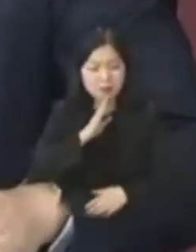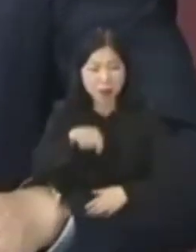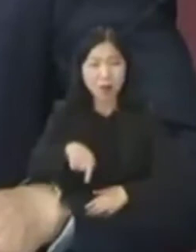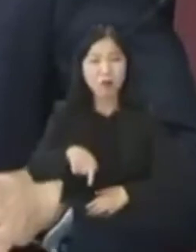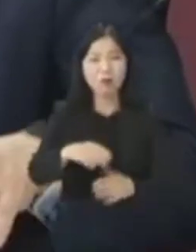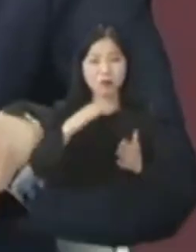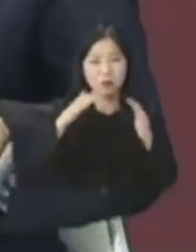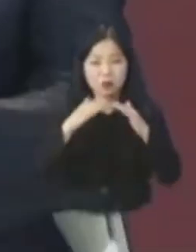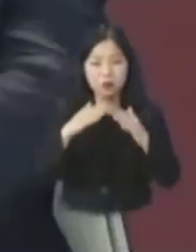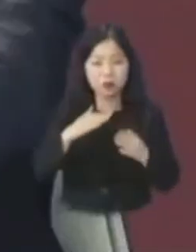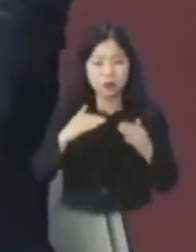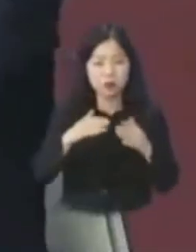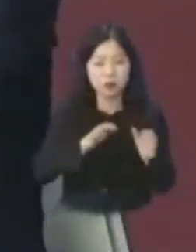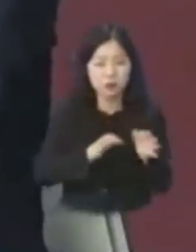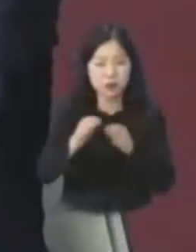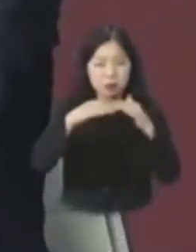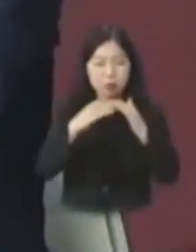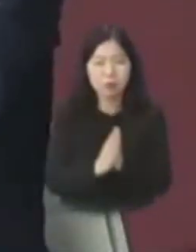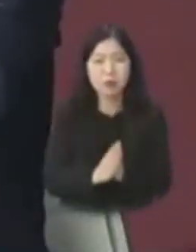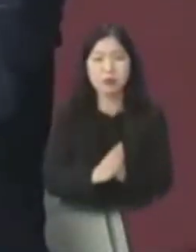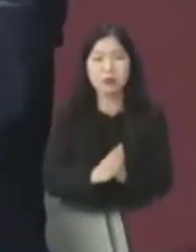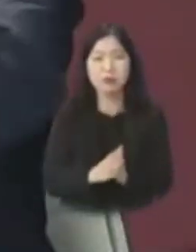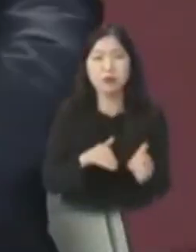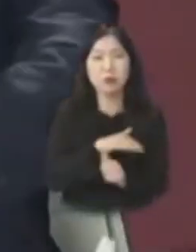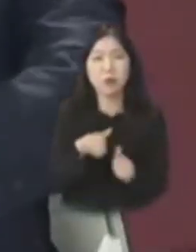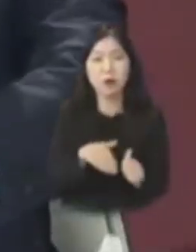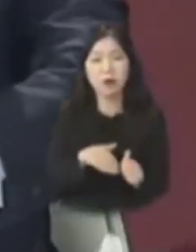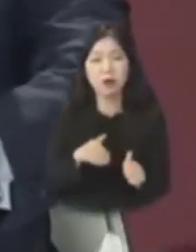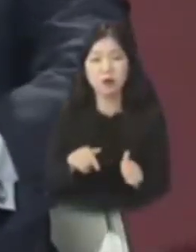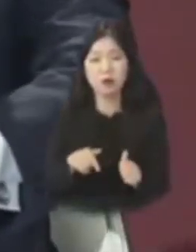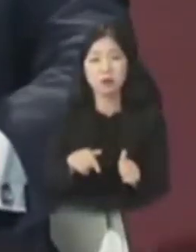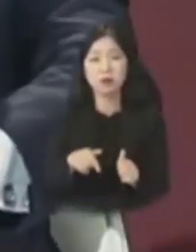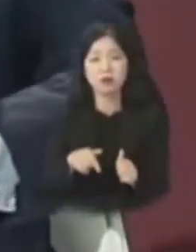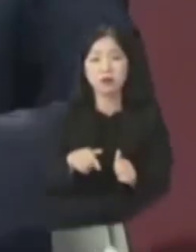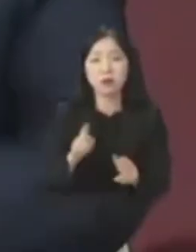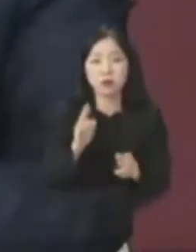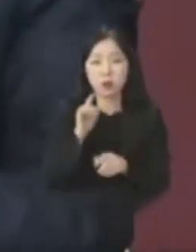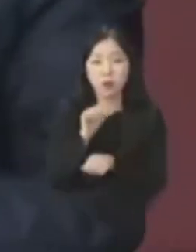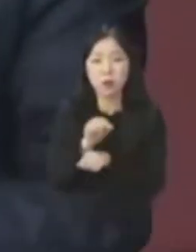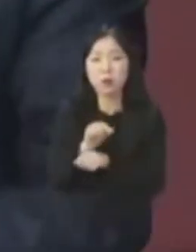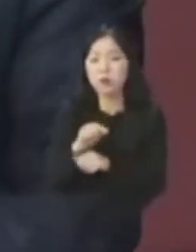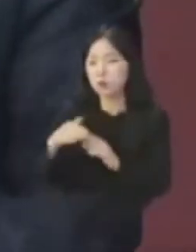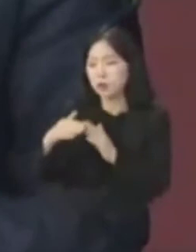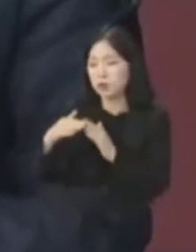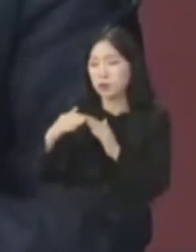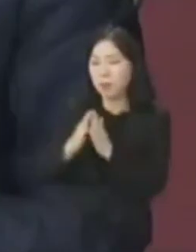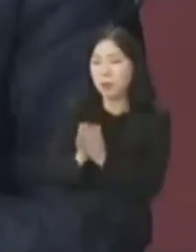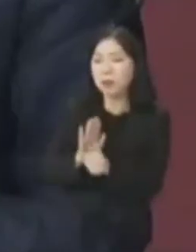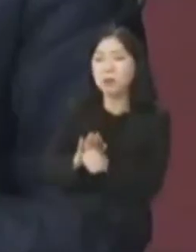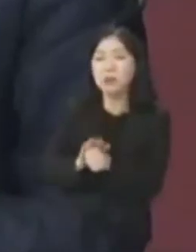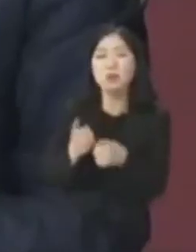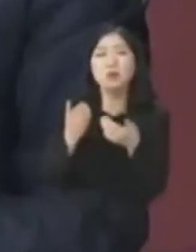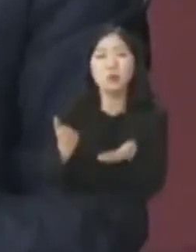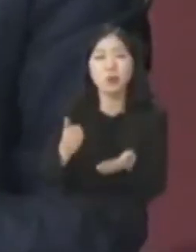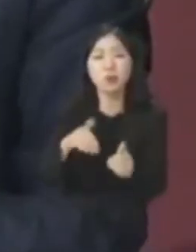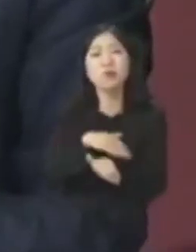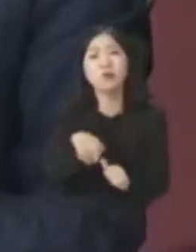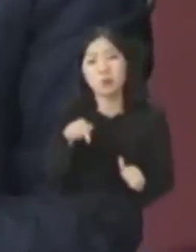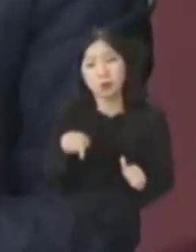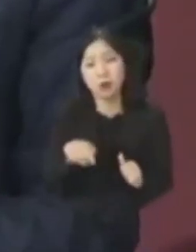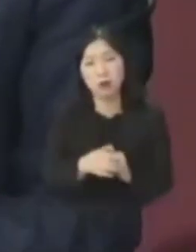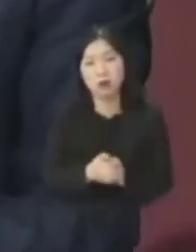폐업을 하고 심지어는요 관공서에서 지금 폐업 지원을 도와주거든요. 폐업 지원을 해준단 말입니다. 폐업을 할 때